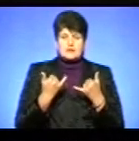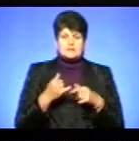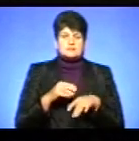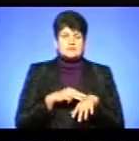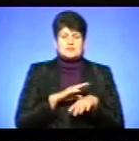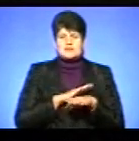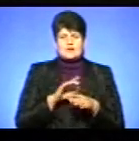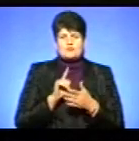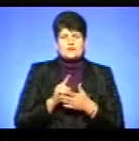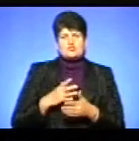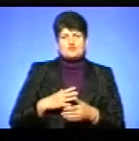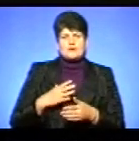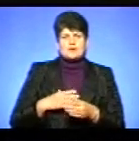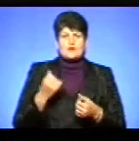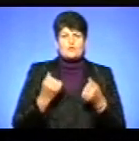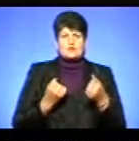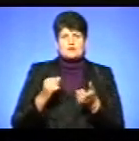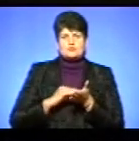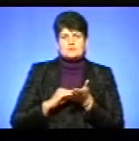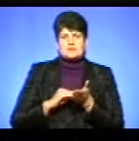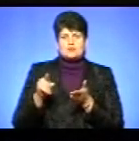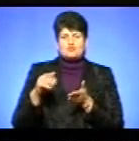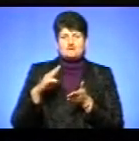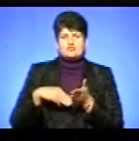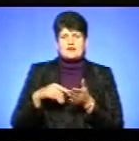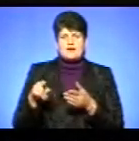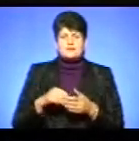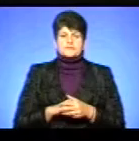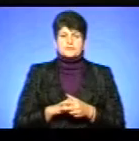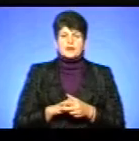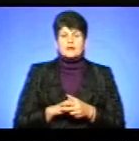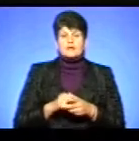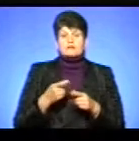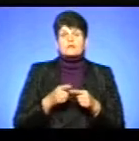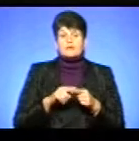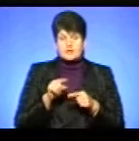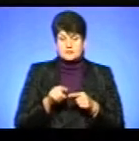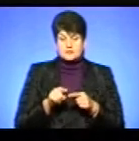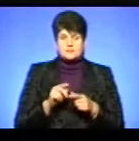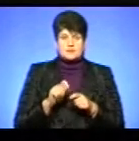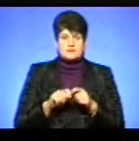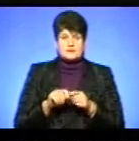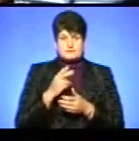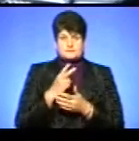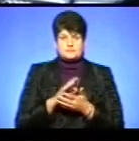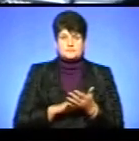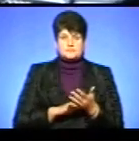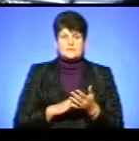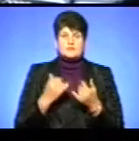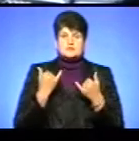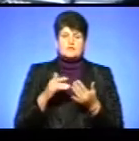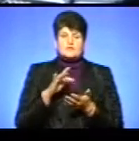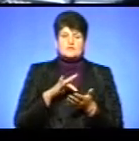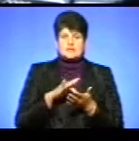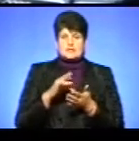будуть зобов'язані чекати водія, щоб виписати йому штраф, розповів Руслан Хом'як. Чи так це, перевірила Марта Журавель. Зараз ми у